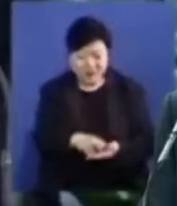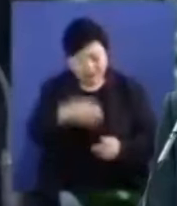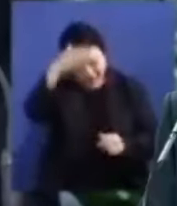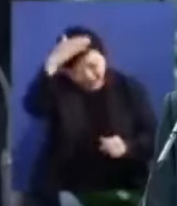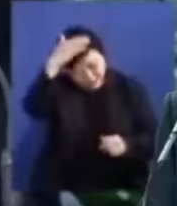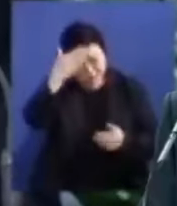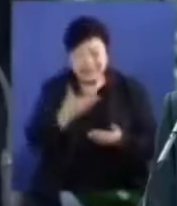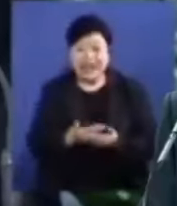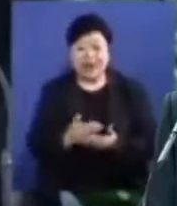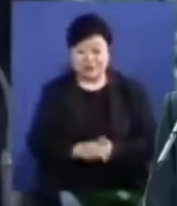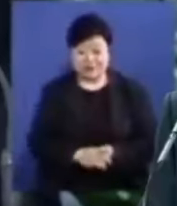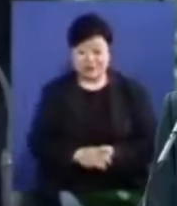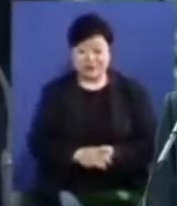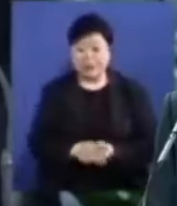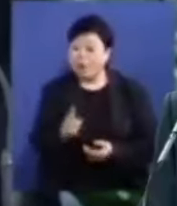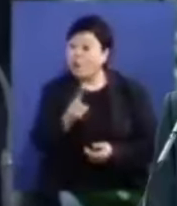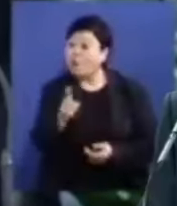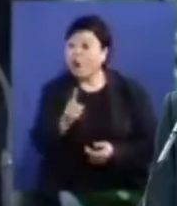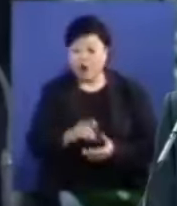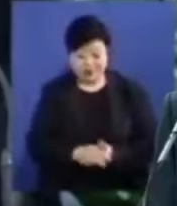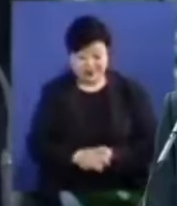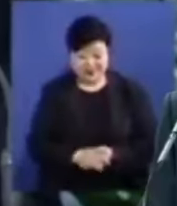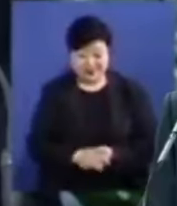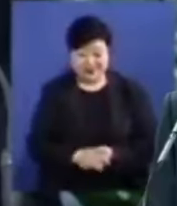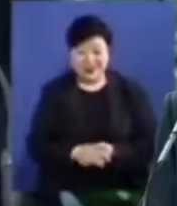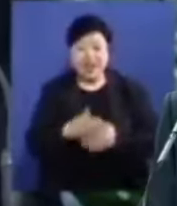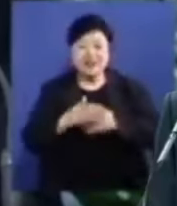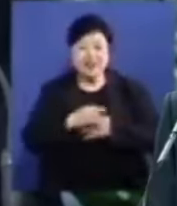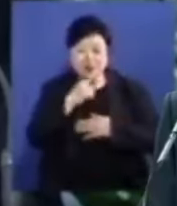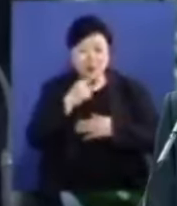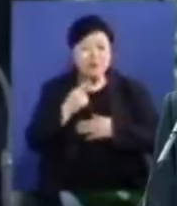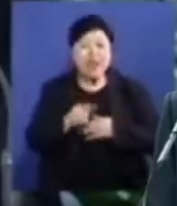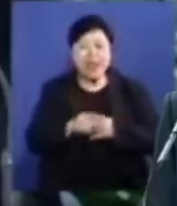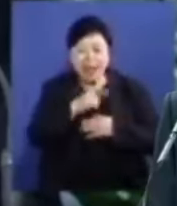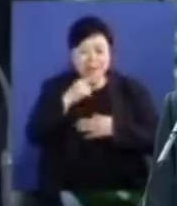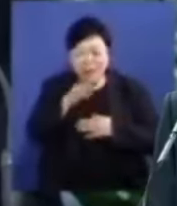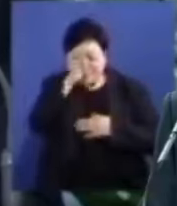해달라 그래요. 그 무슨 안수를 해주고 그러겠네. 나도 폐병 좀